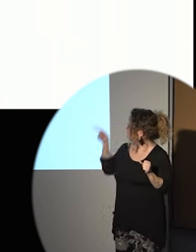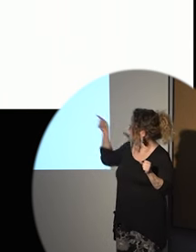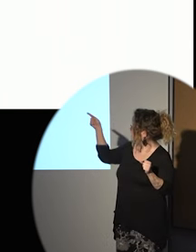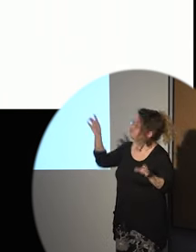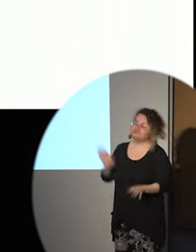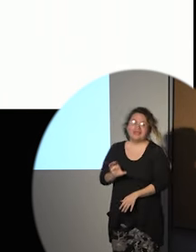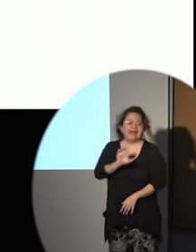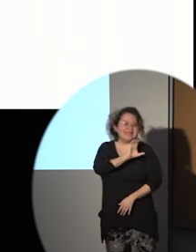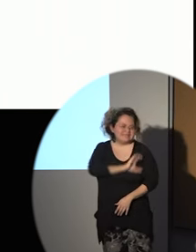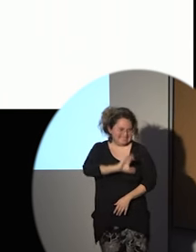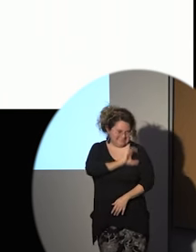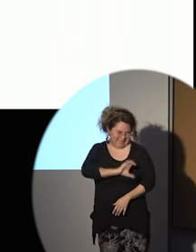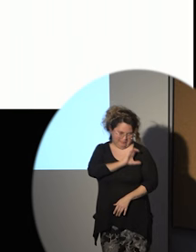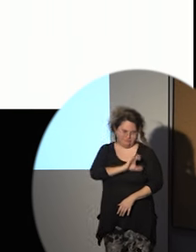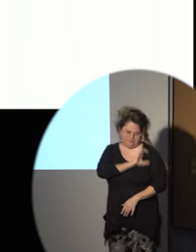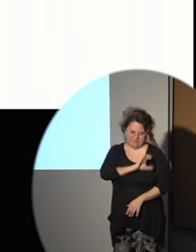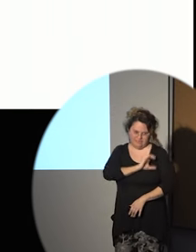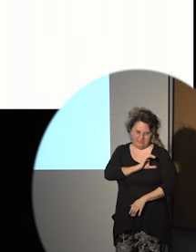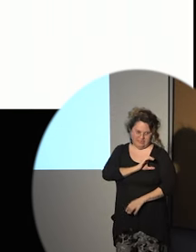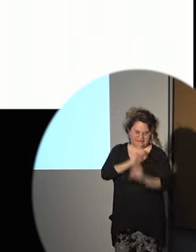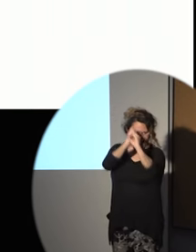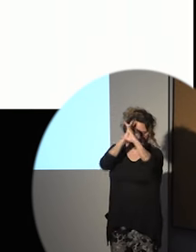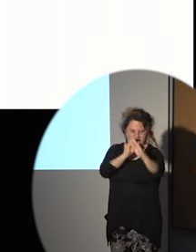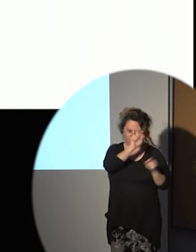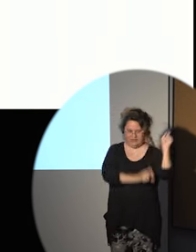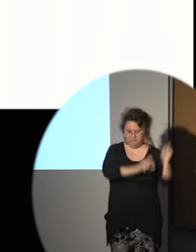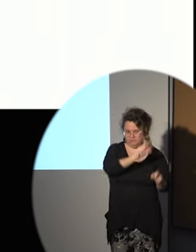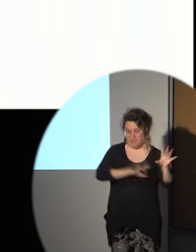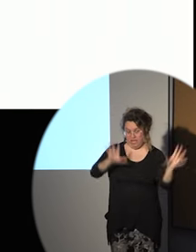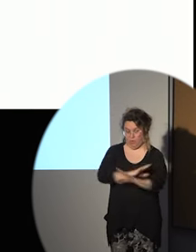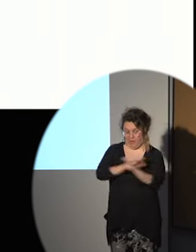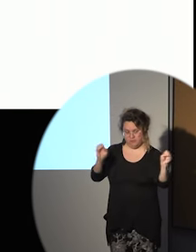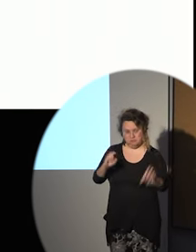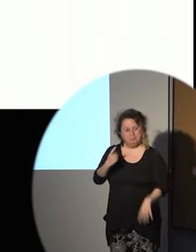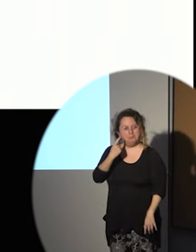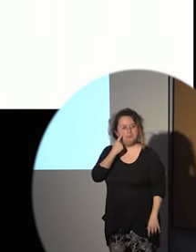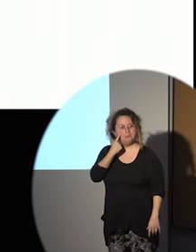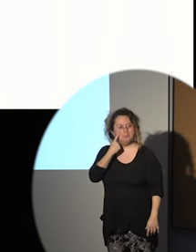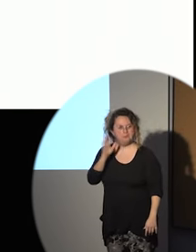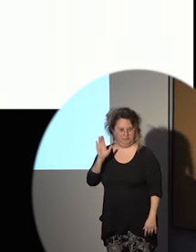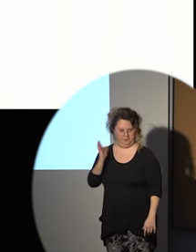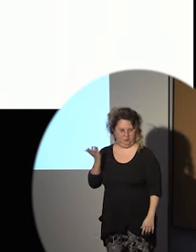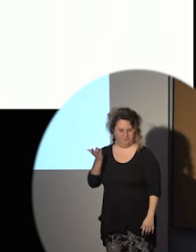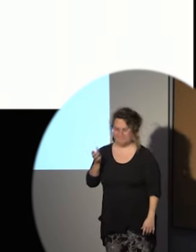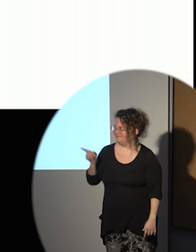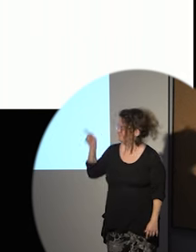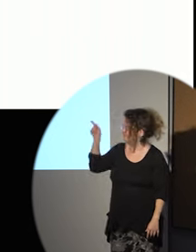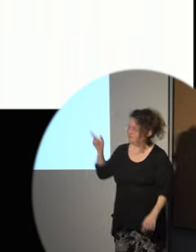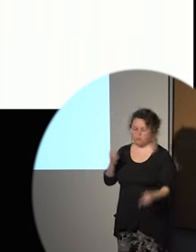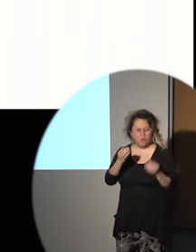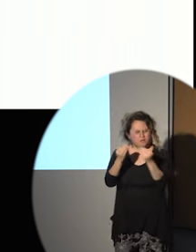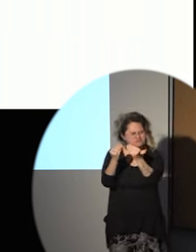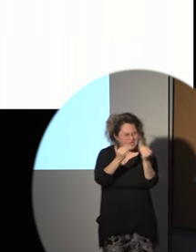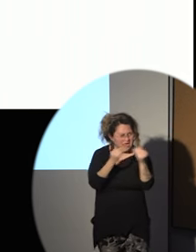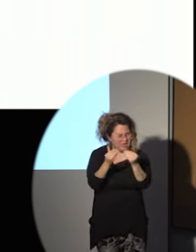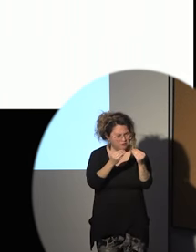tentative qui a été faite par des astronomes, qui a été assez extraordinaire. Le problème de cette poussière, c'est qu'elle nous aveugle. Donc